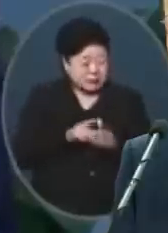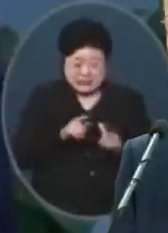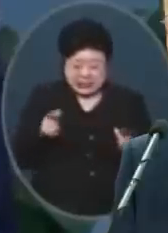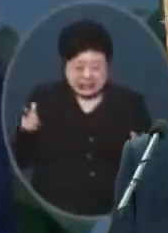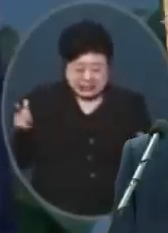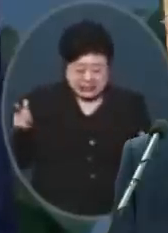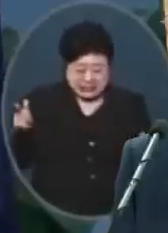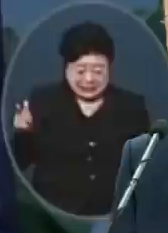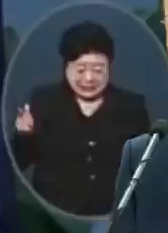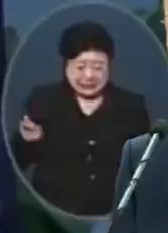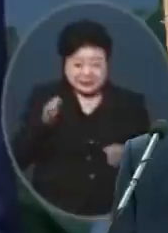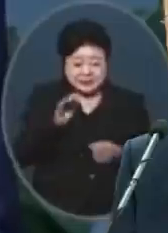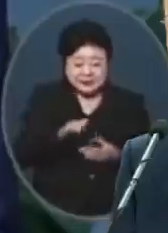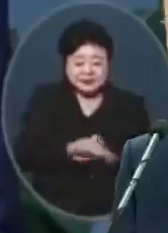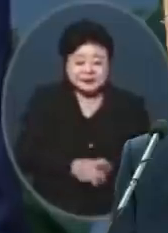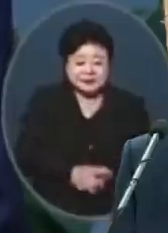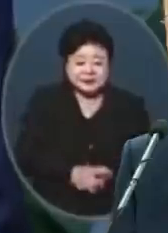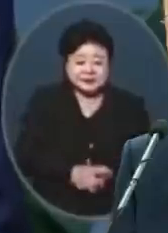그런데